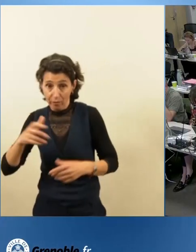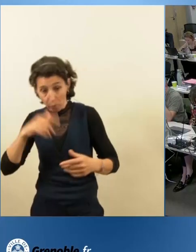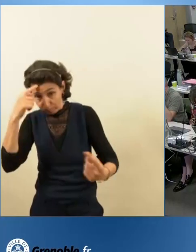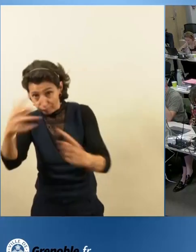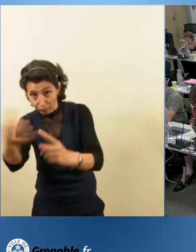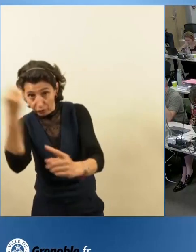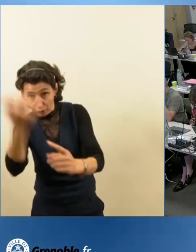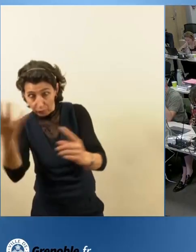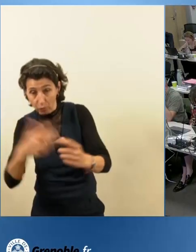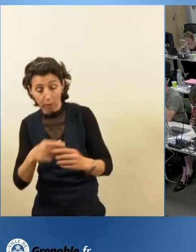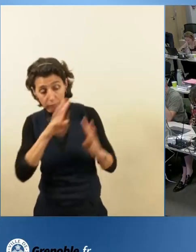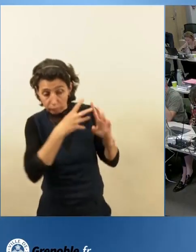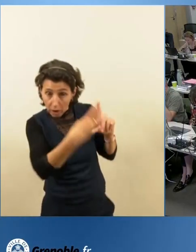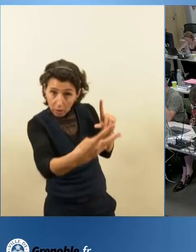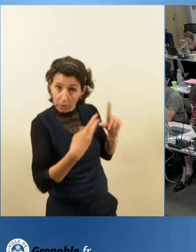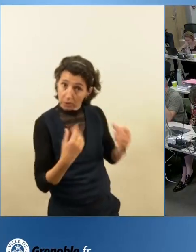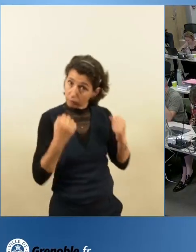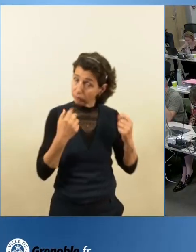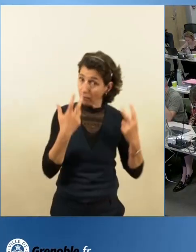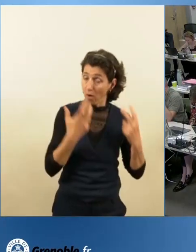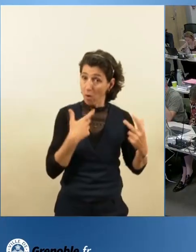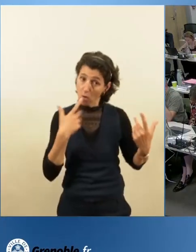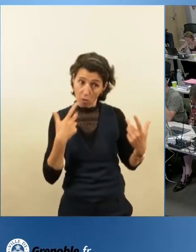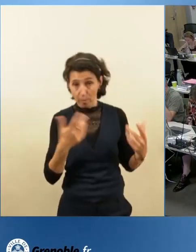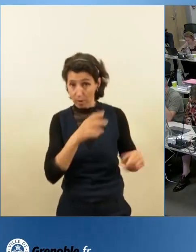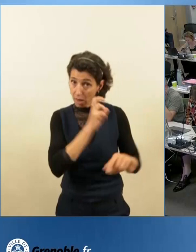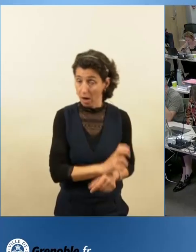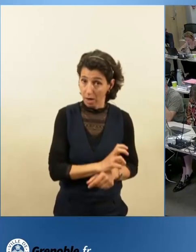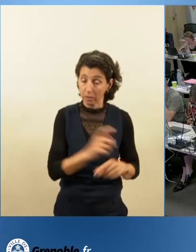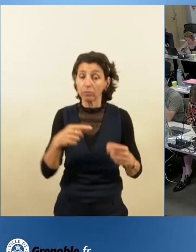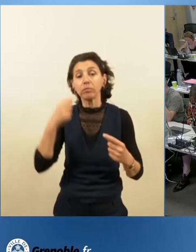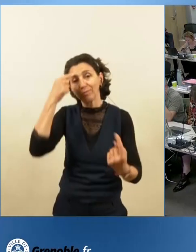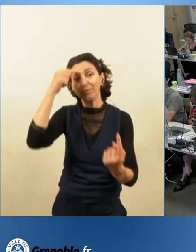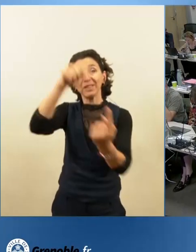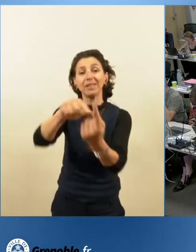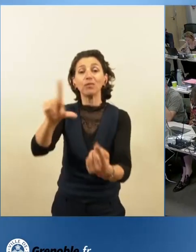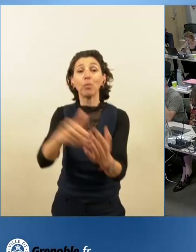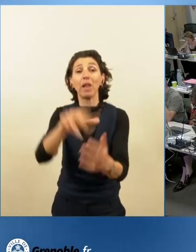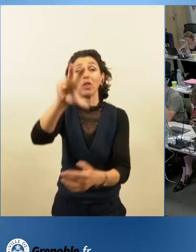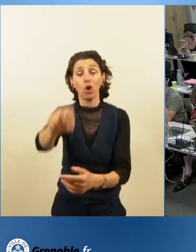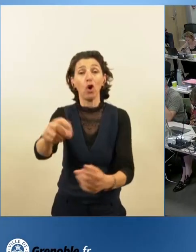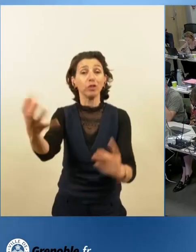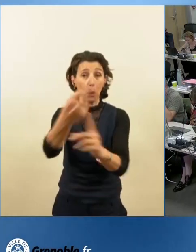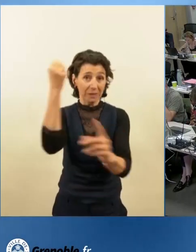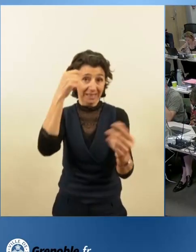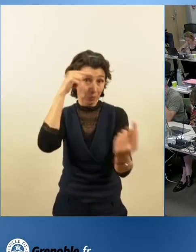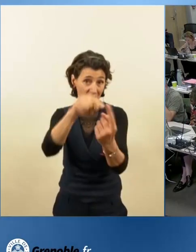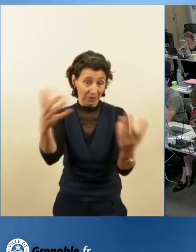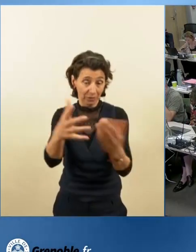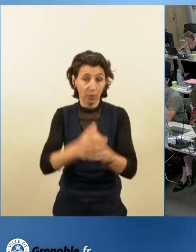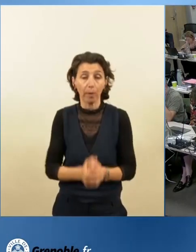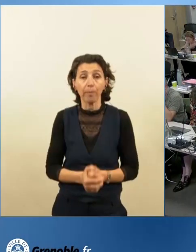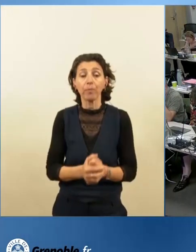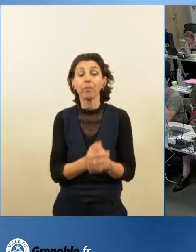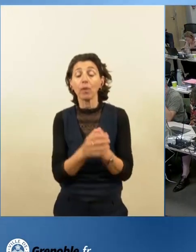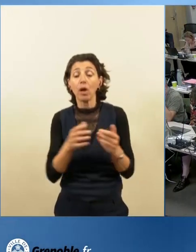un calendrier ambitieux de sortie du diesel à horizon 2030 comme indiqué dans l'arène d'agir en faveur des projets d'extension